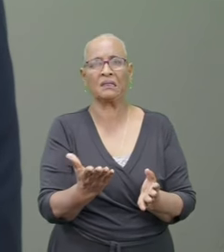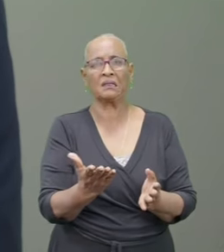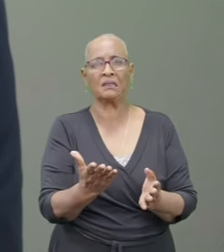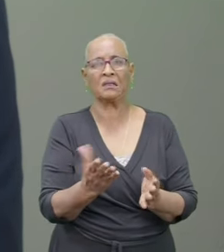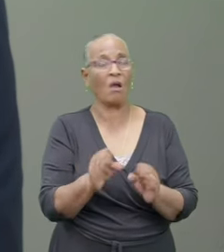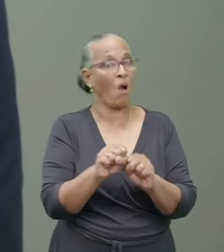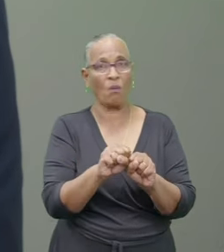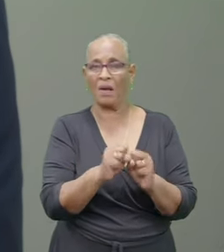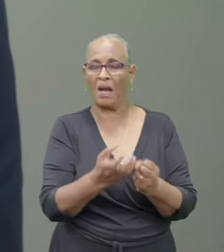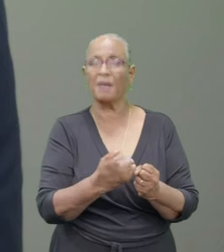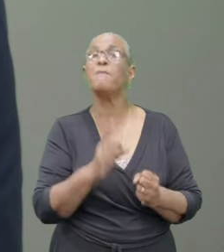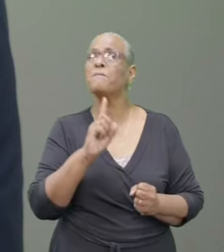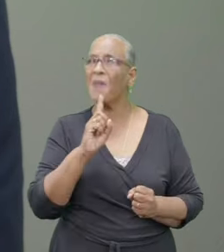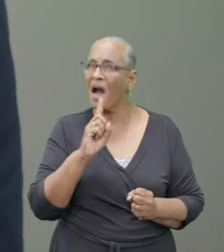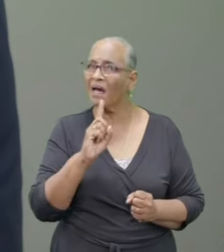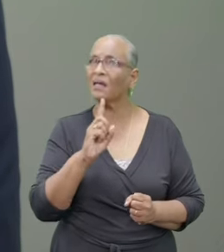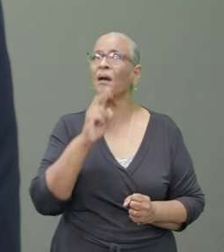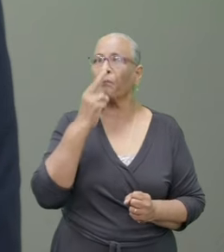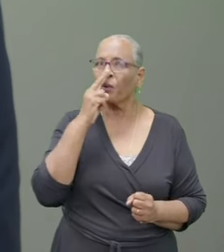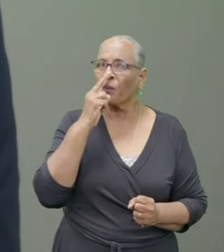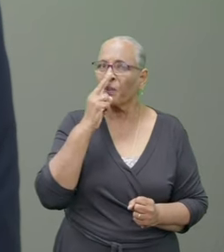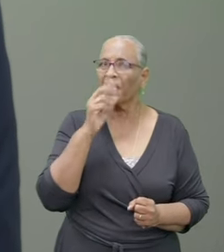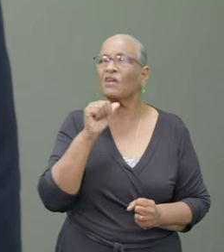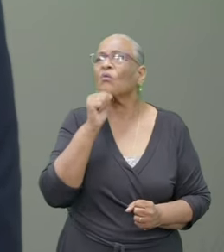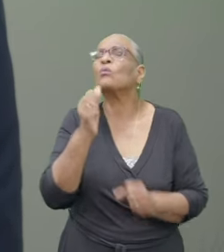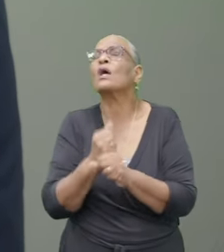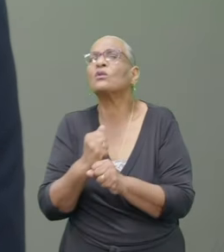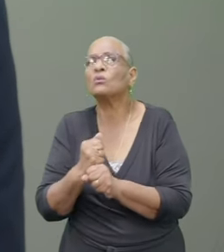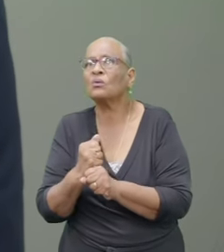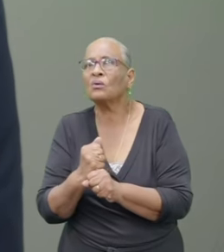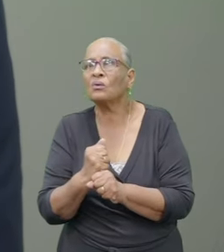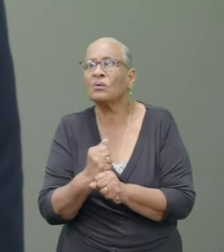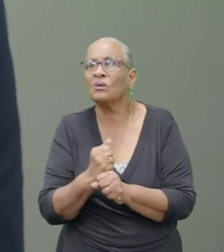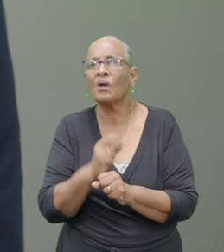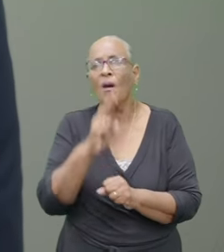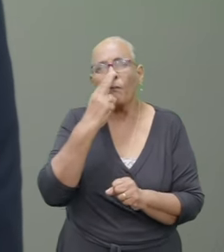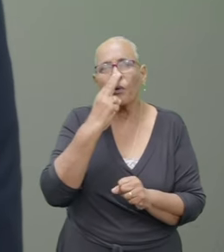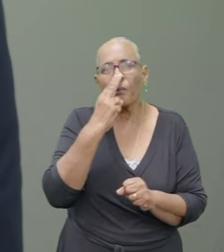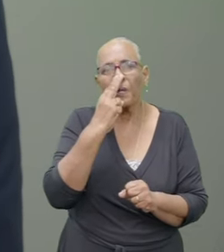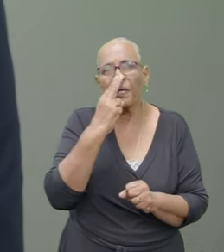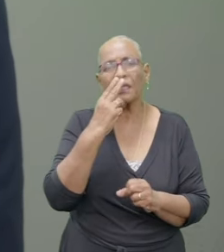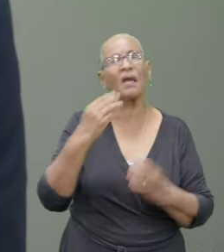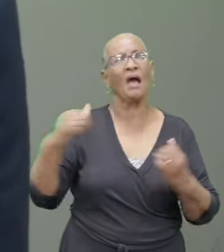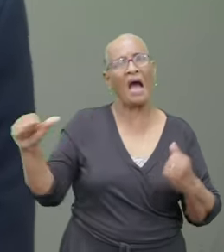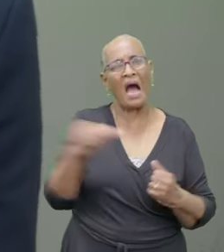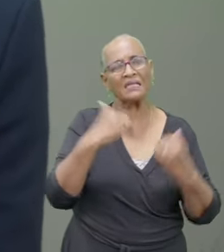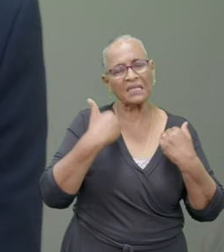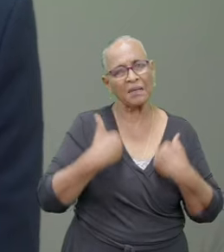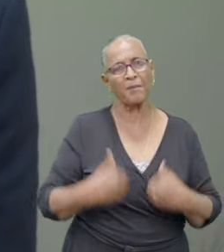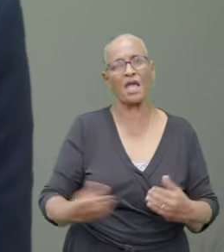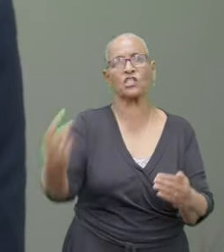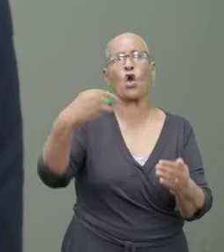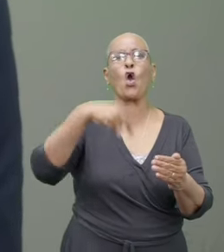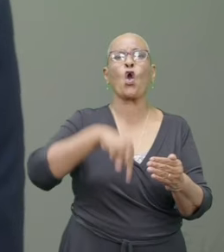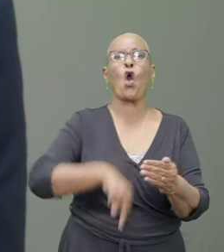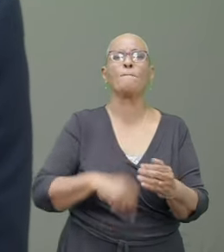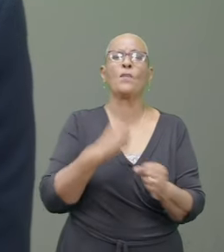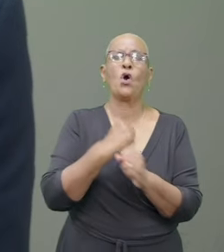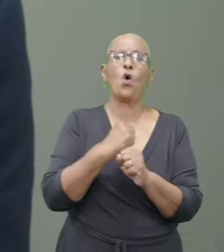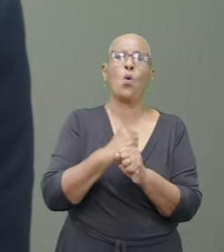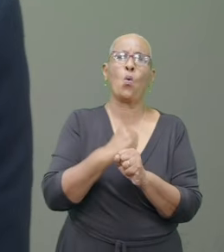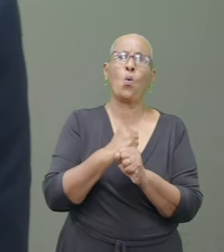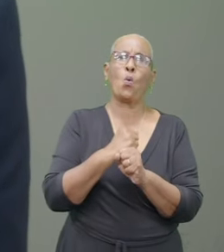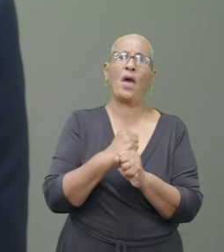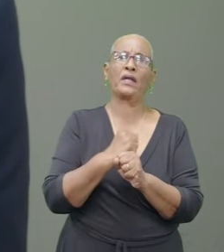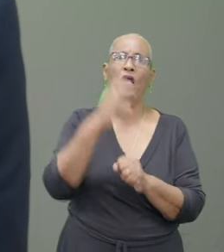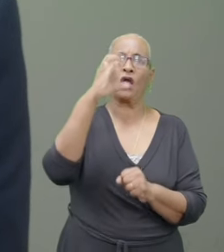wel iets gedaan kan worden aan de instroom. Dus het AZP, en los van het COVAP, want u weet dat COVAP is het